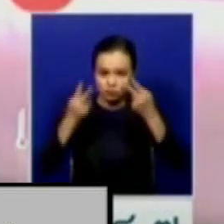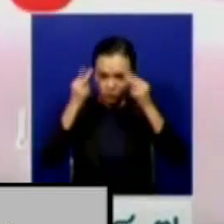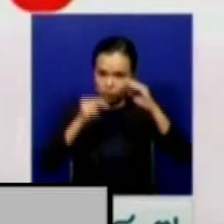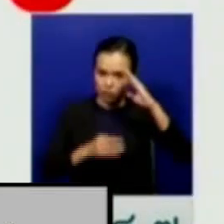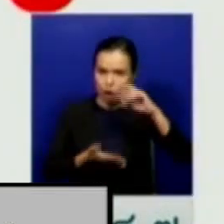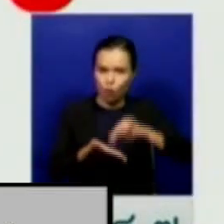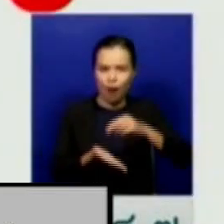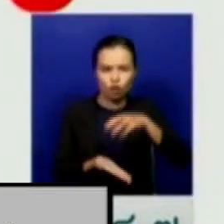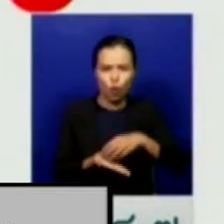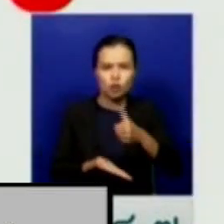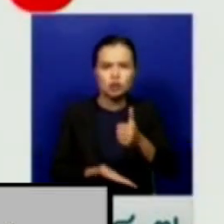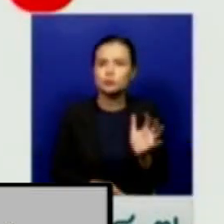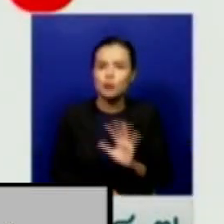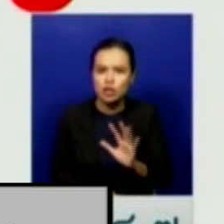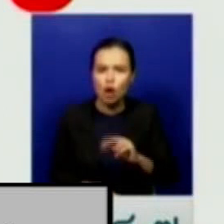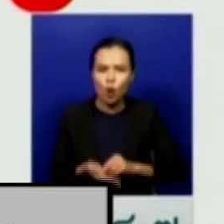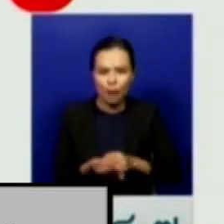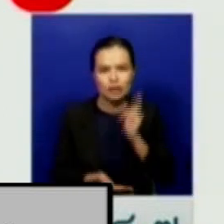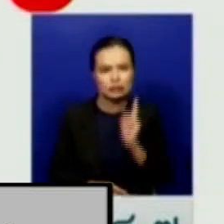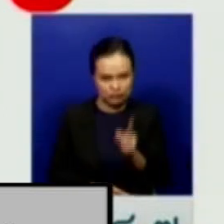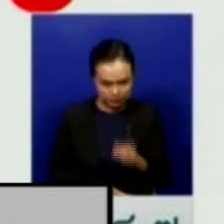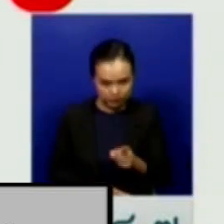ยโชคช่วยหรอกครับมันมาจริง